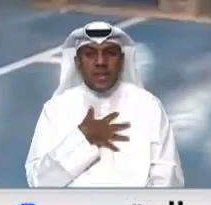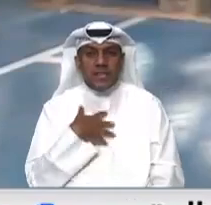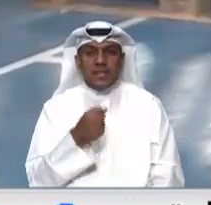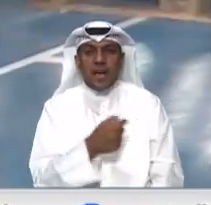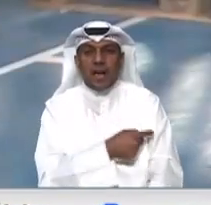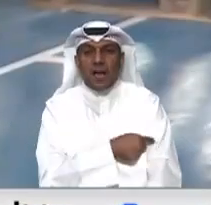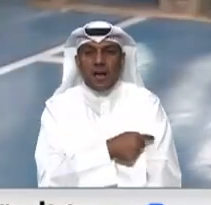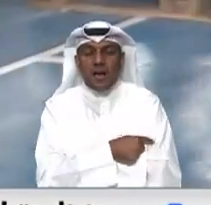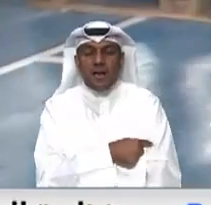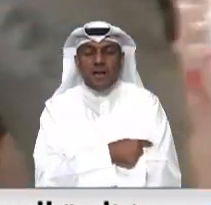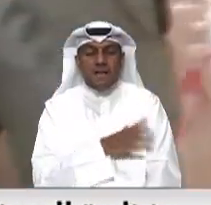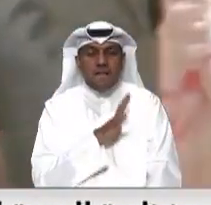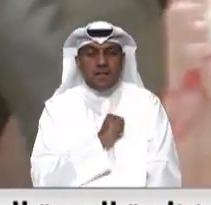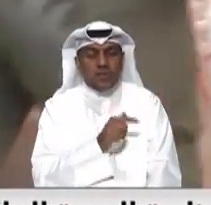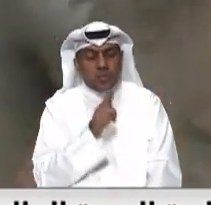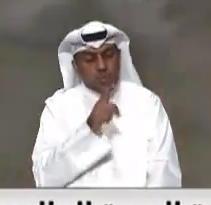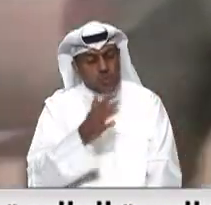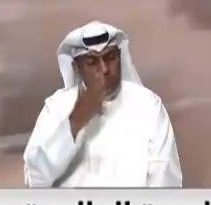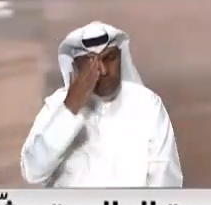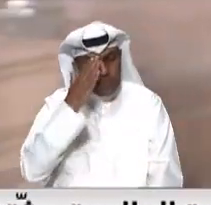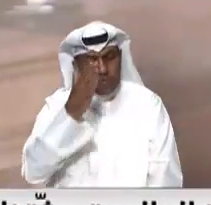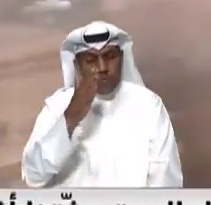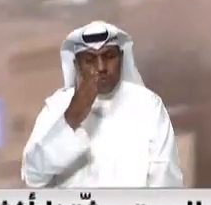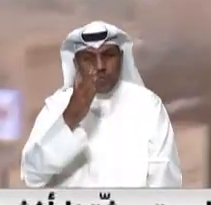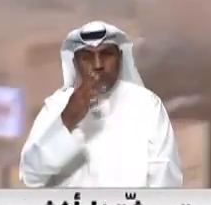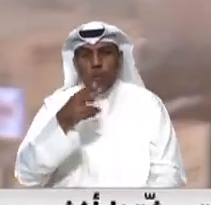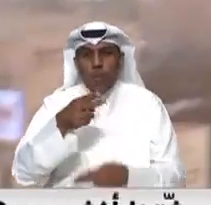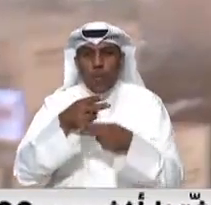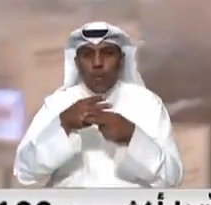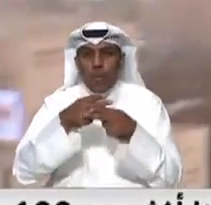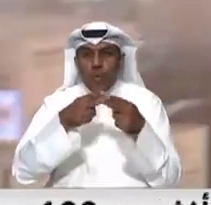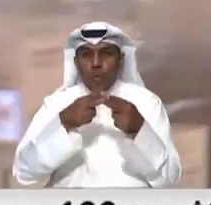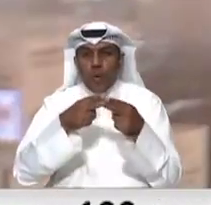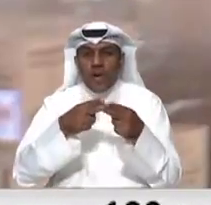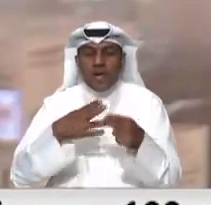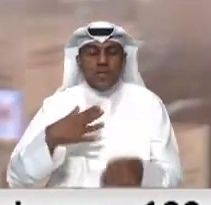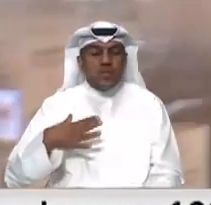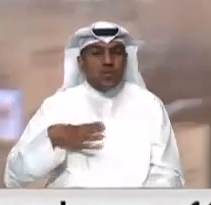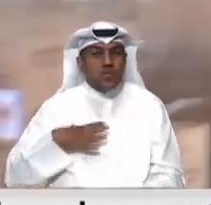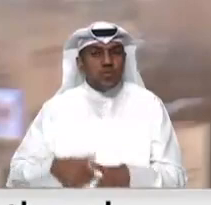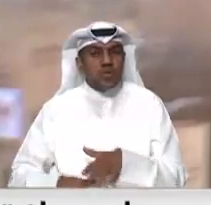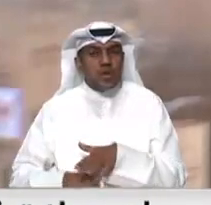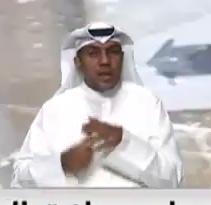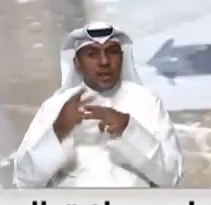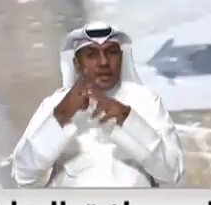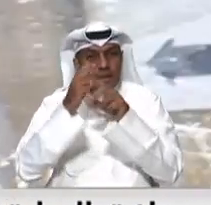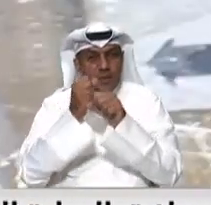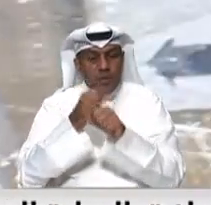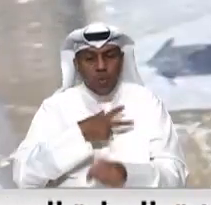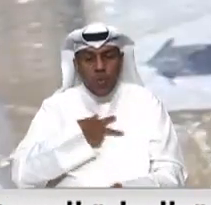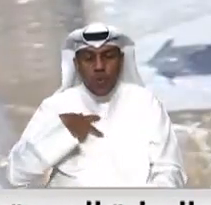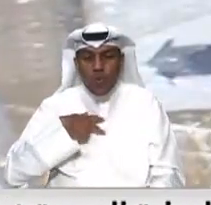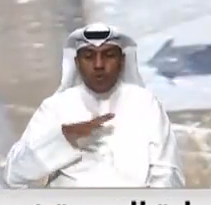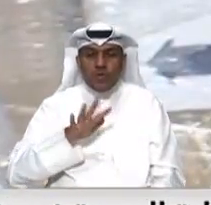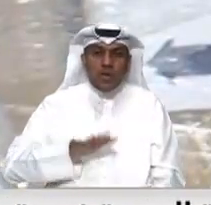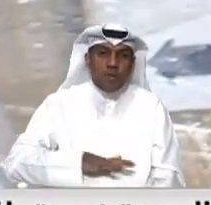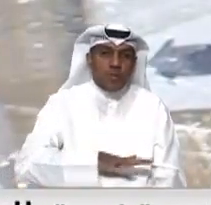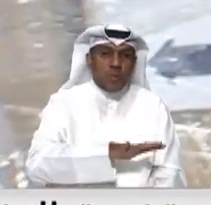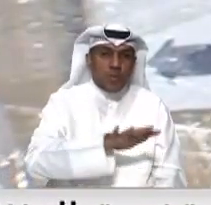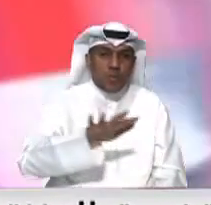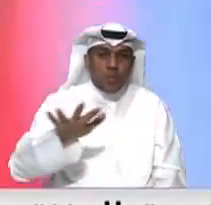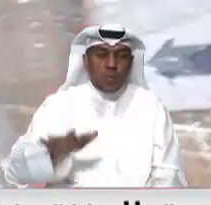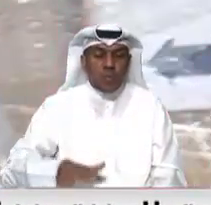شكرها لدولة الكويت أميرا وحكومة وشعبا ولجمعية الهلال الأحمر الكويتية على سرعة